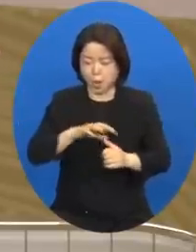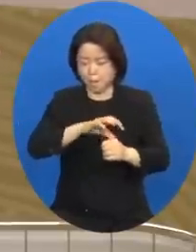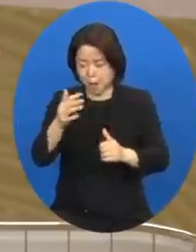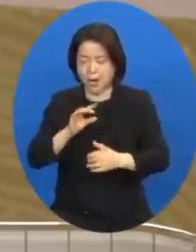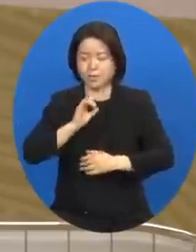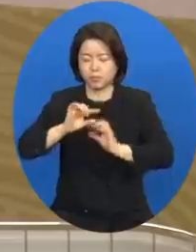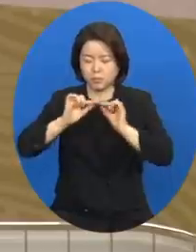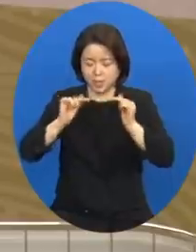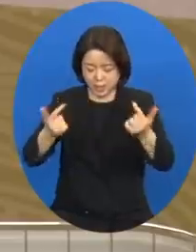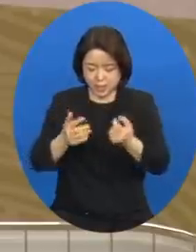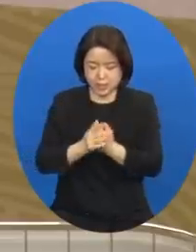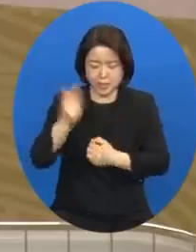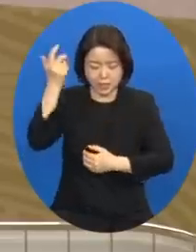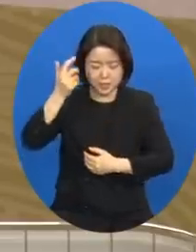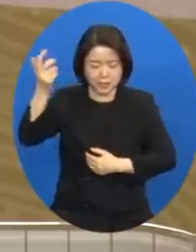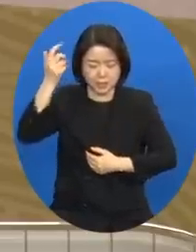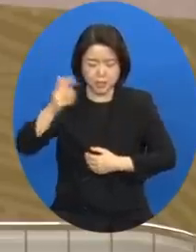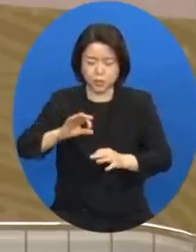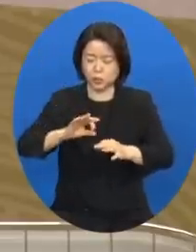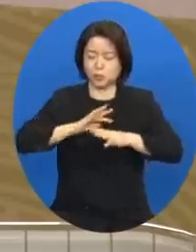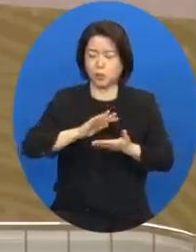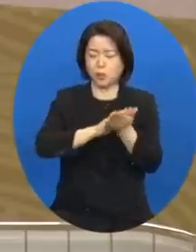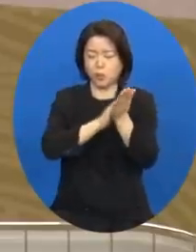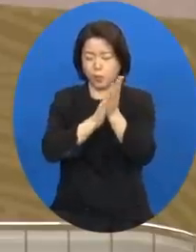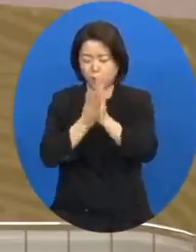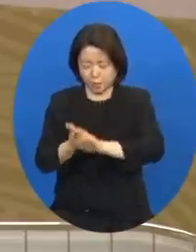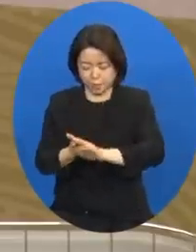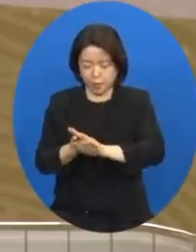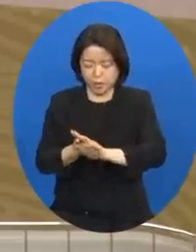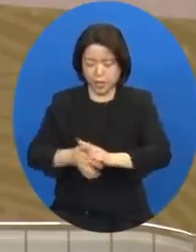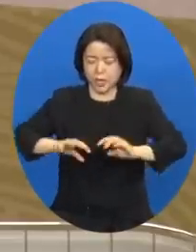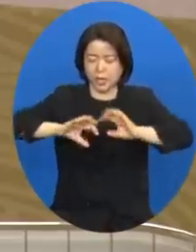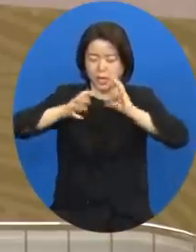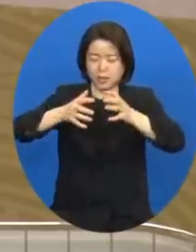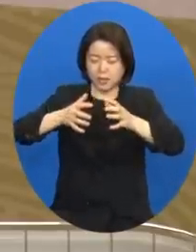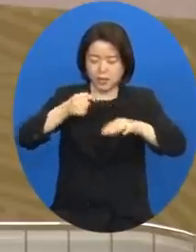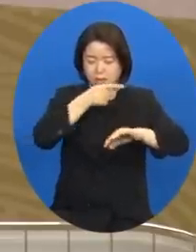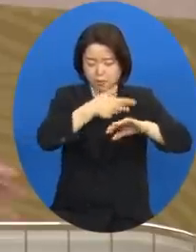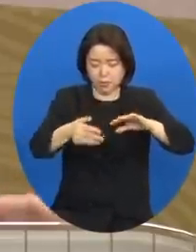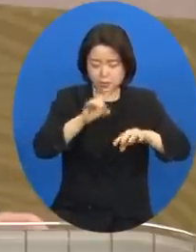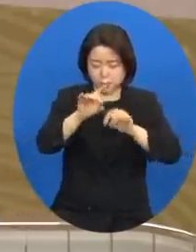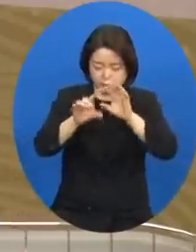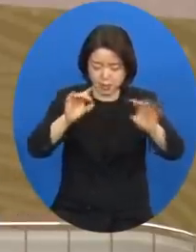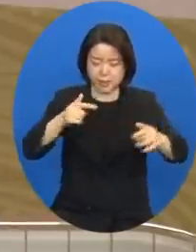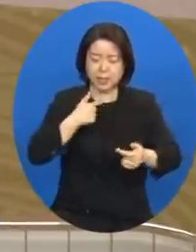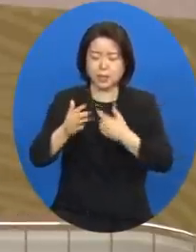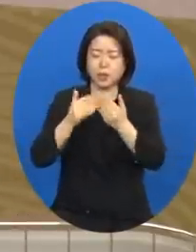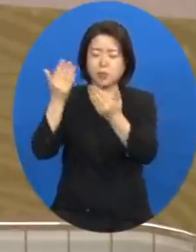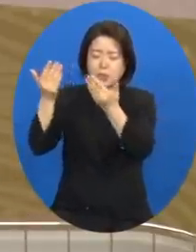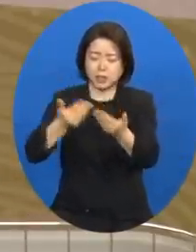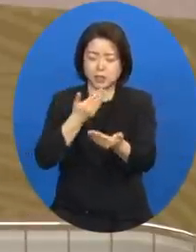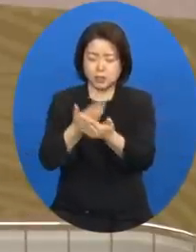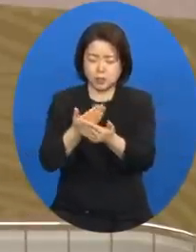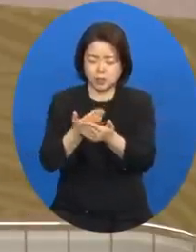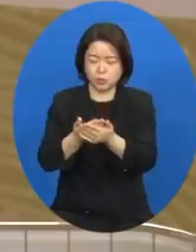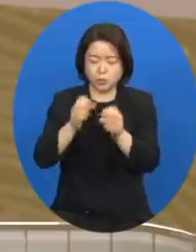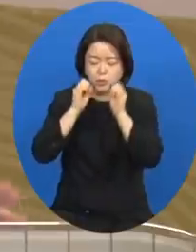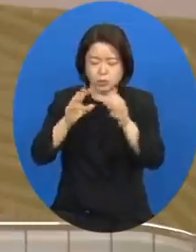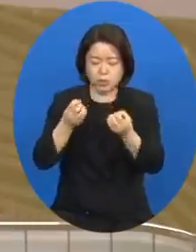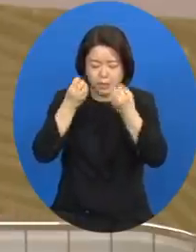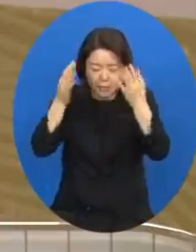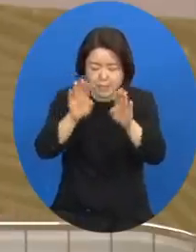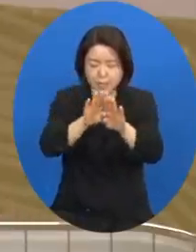아니고 영적인 놀라운 변화를 나라 민족마다 경험하게 하시고 선교의 새